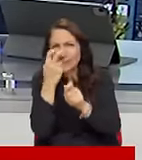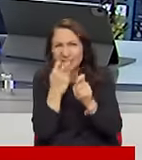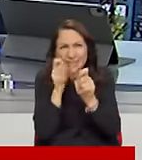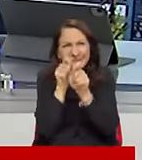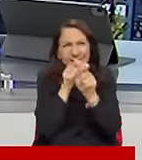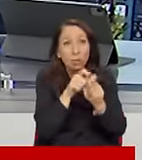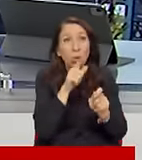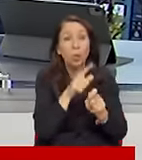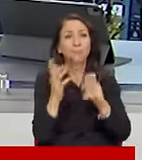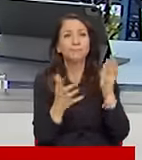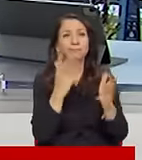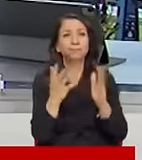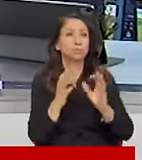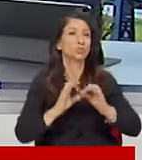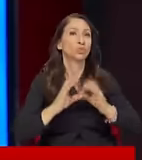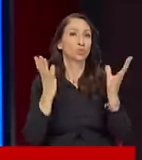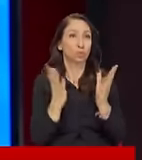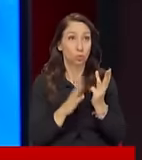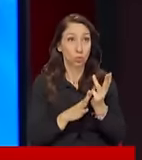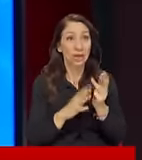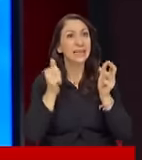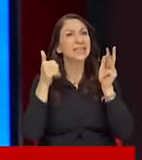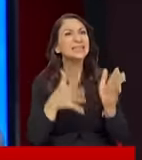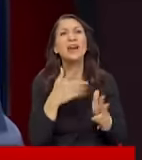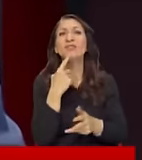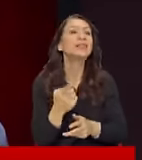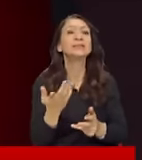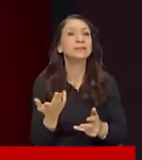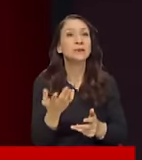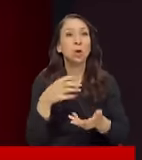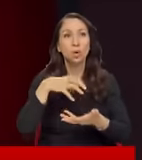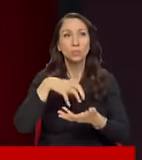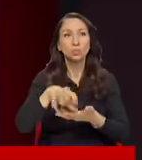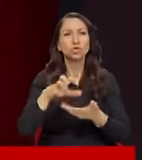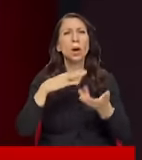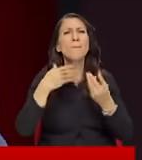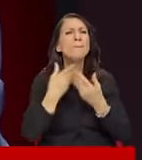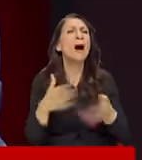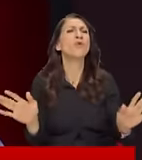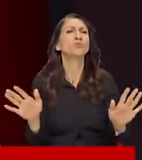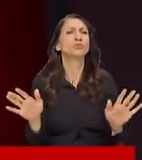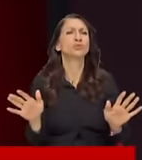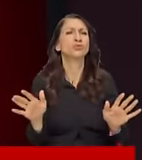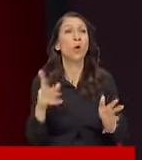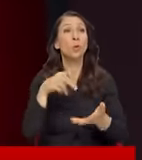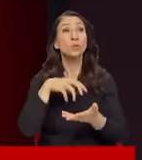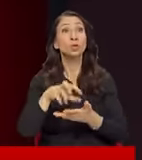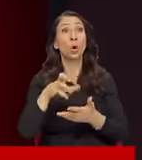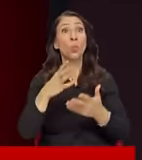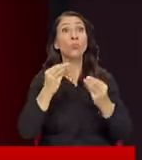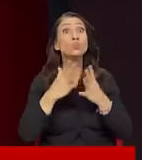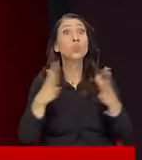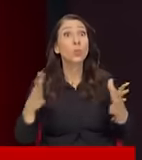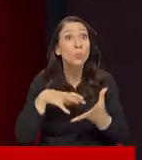O ihmali ortadan kaldırıyoruz. İsraf derseniz, bütçe paramparça olmuş. O bütçeyle, o koca